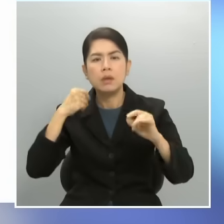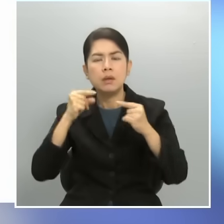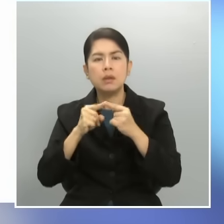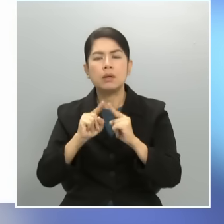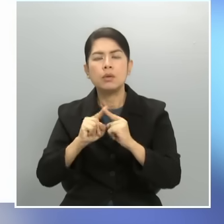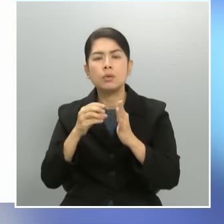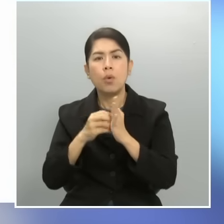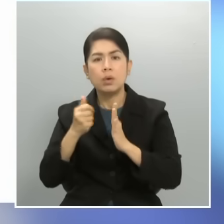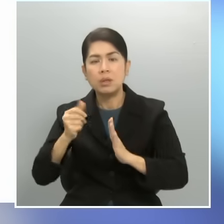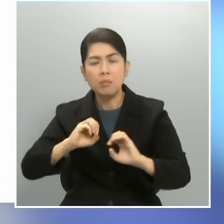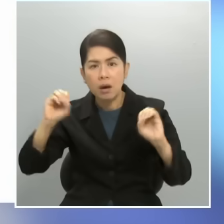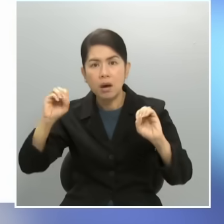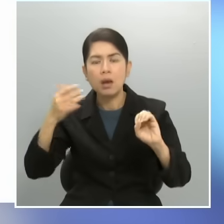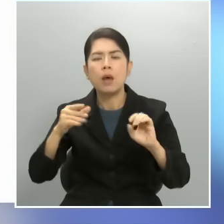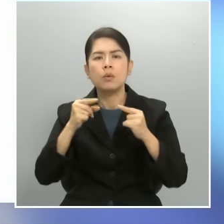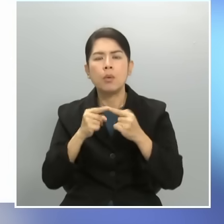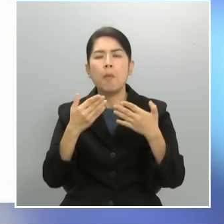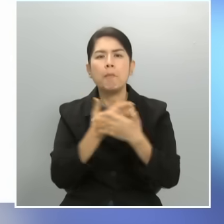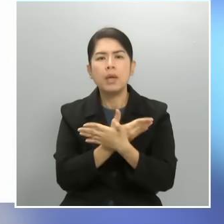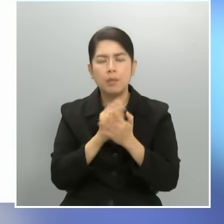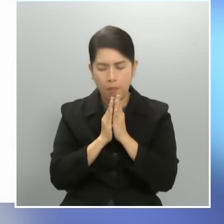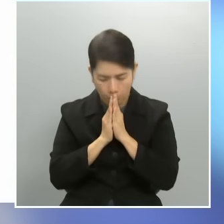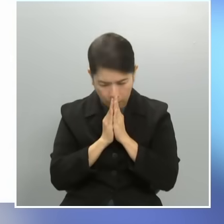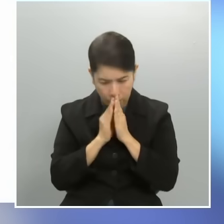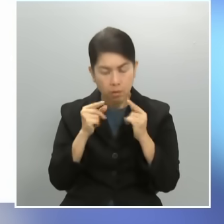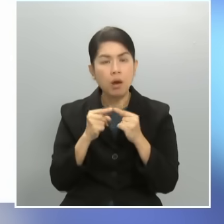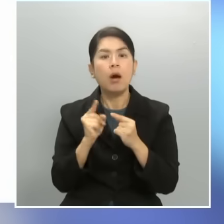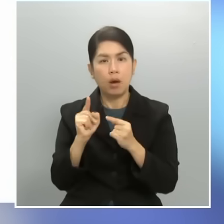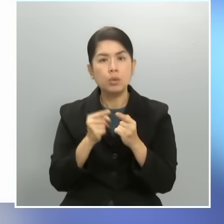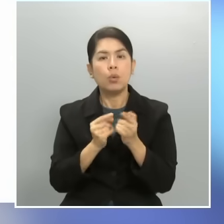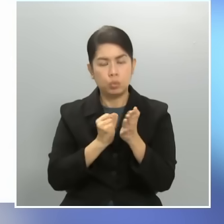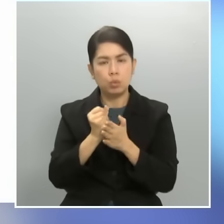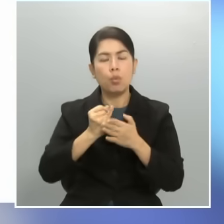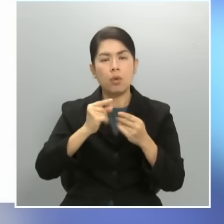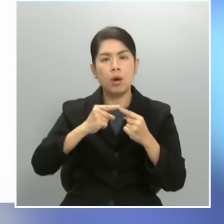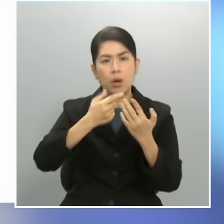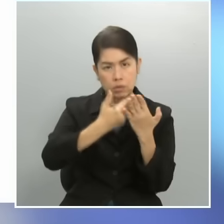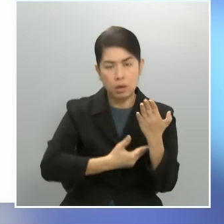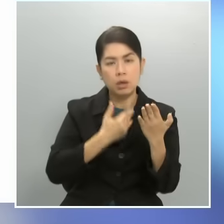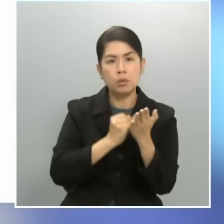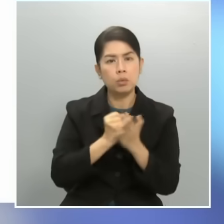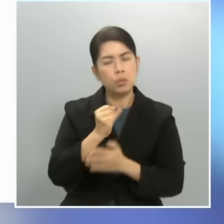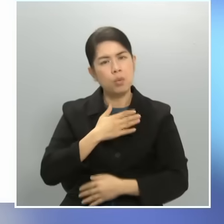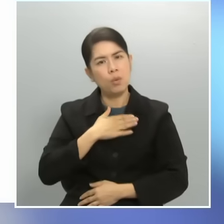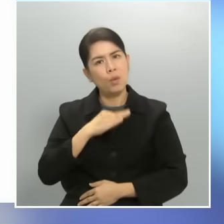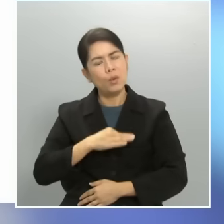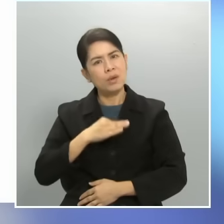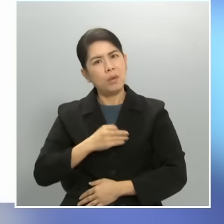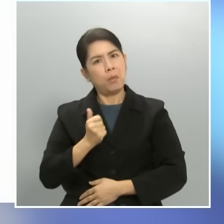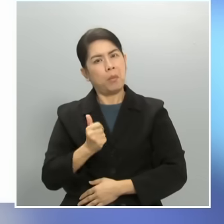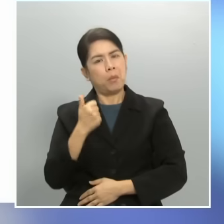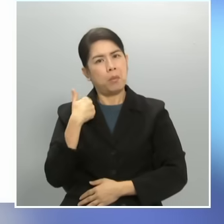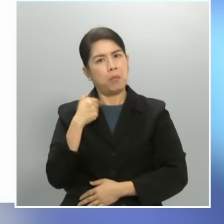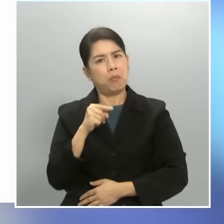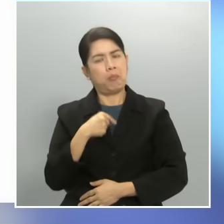2เดือนถูกหวยเนี่ยนะฮะแต่รางวัลไม่ได้ใหญ่มากนะสามารถรับรู้ได้ถึงความศักดิ์สิทธิ์ของครูกายแก้วอิทธิฤทธิ์เหนือกว่า